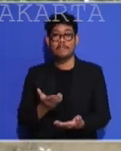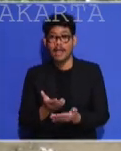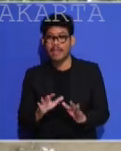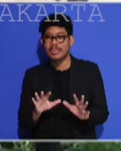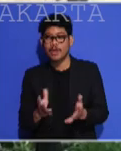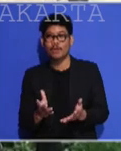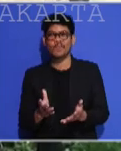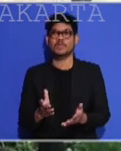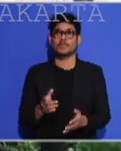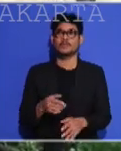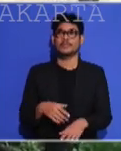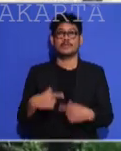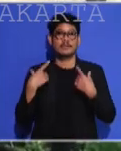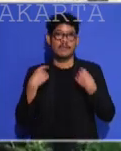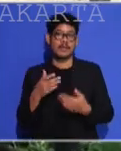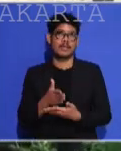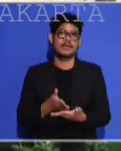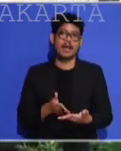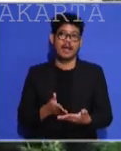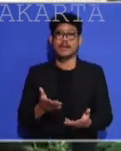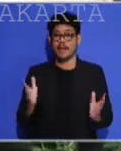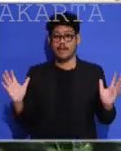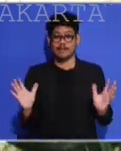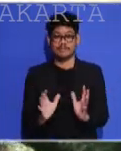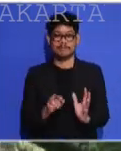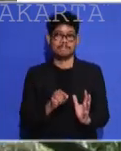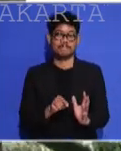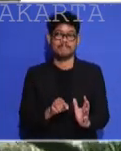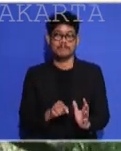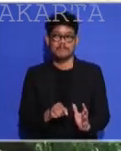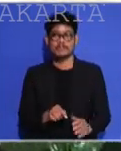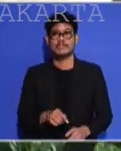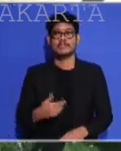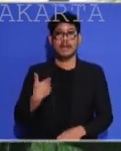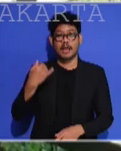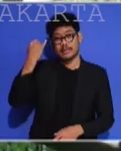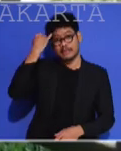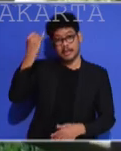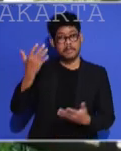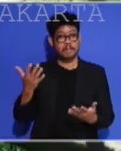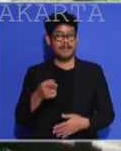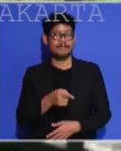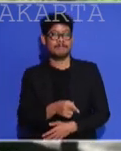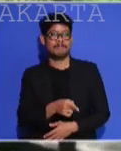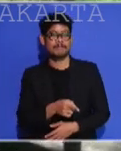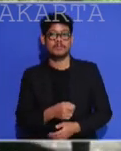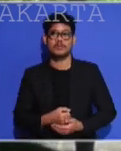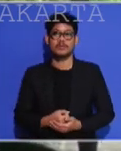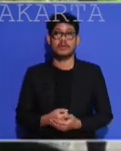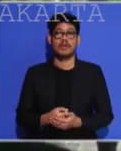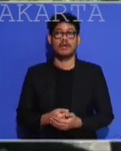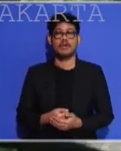Tengah. Lajeng Bapak menika gadah ide menika ndamel miniatur kagem manasik haji menika rumiyinipun.